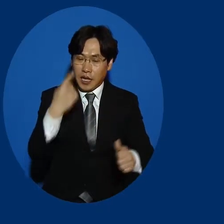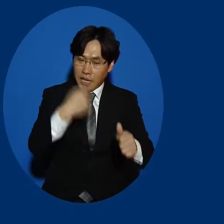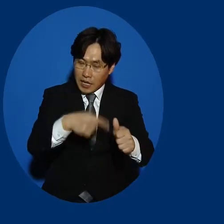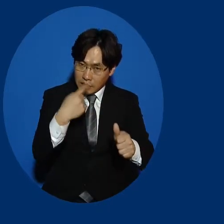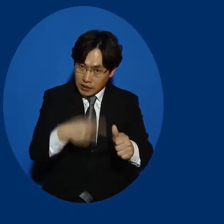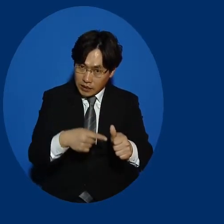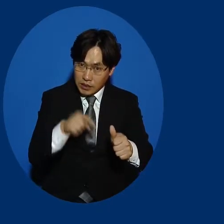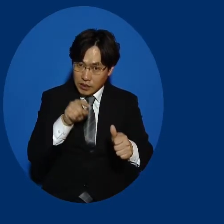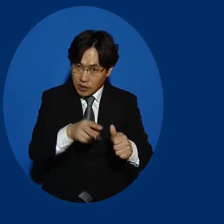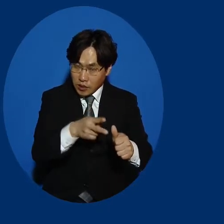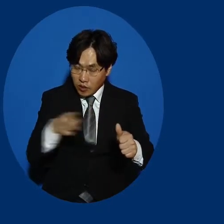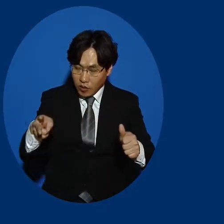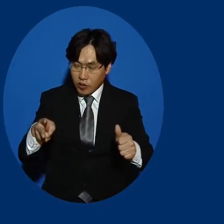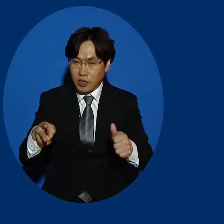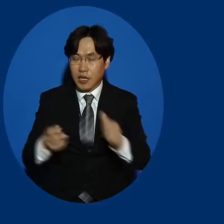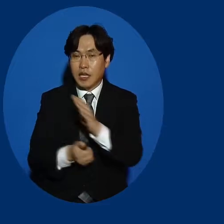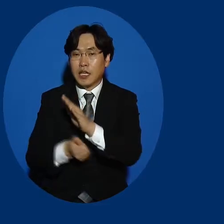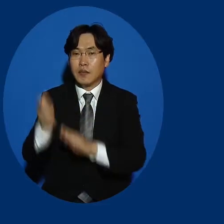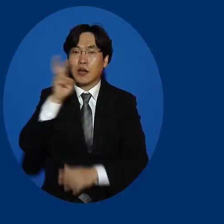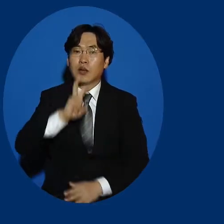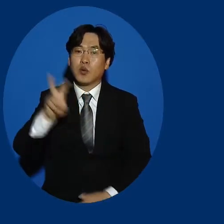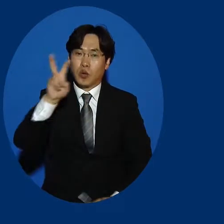가르친다는 건 희망을 노래하는 것.